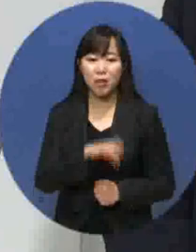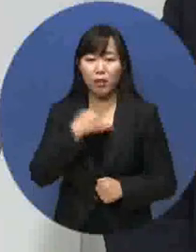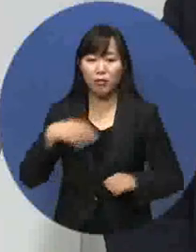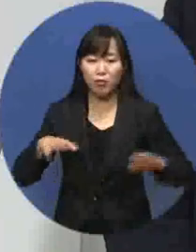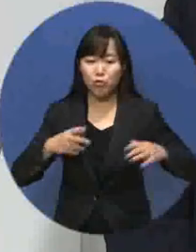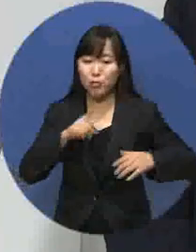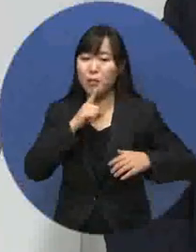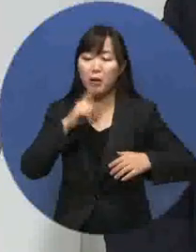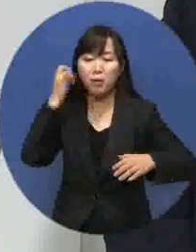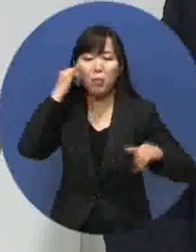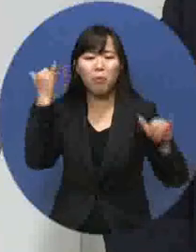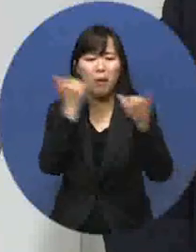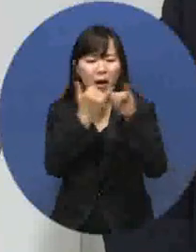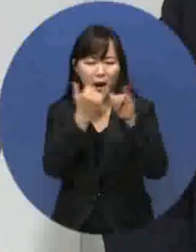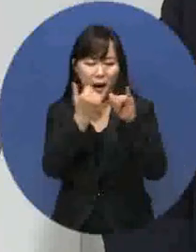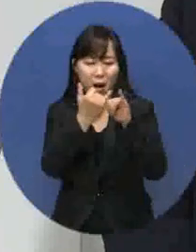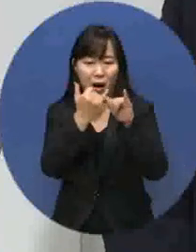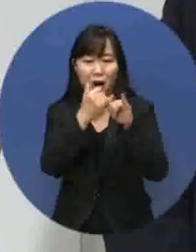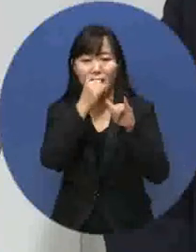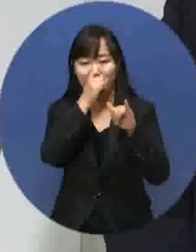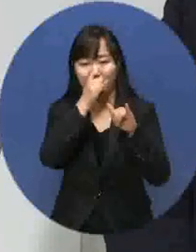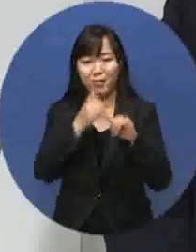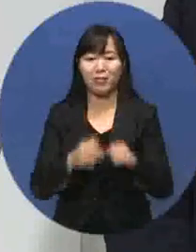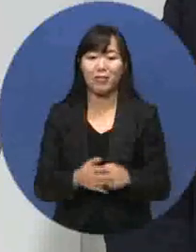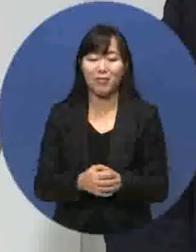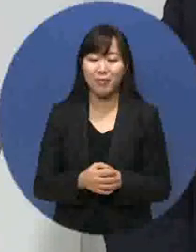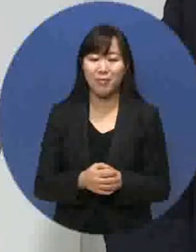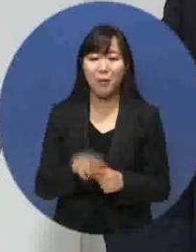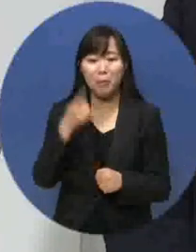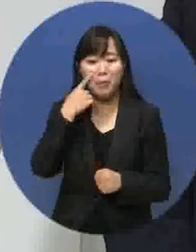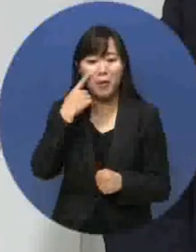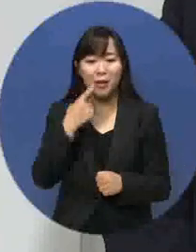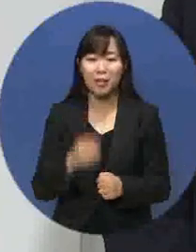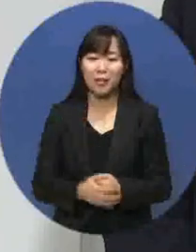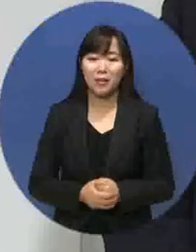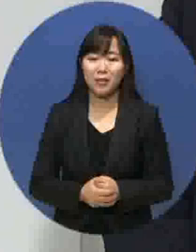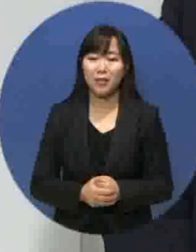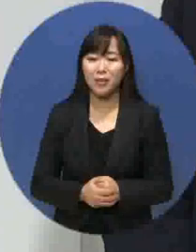중국어를 이제 통하는 역이 있습니다. 형님, 한번 해봐요.